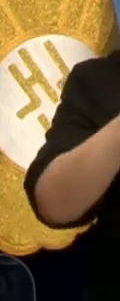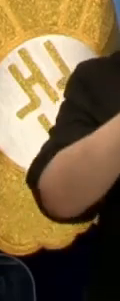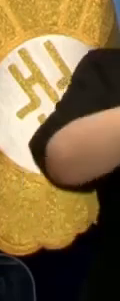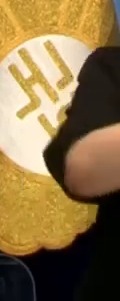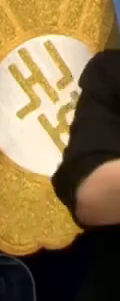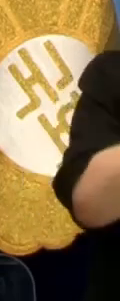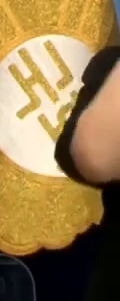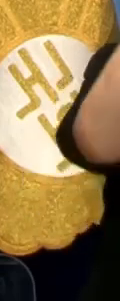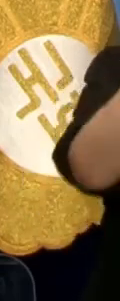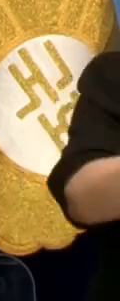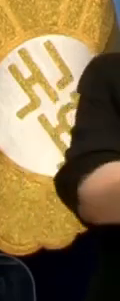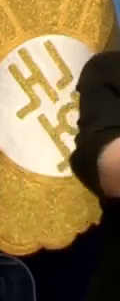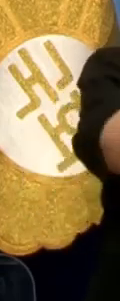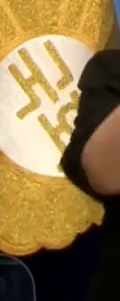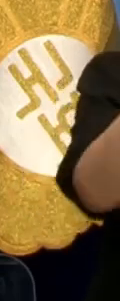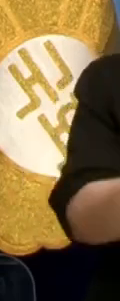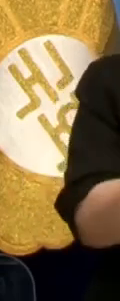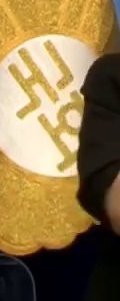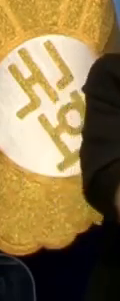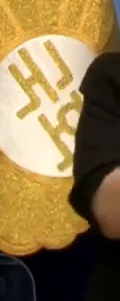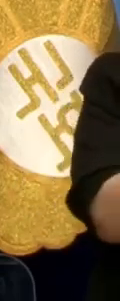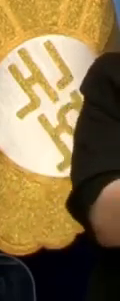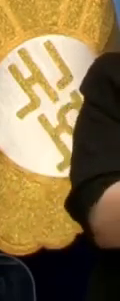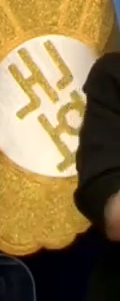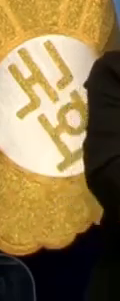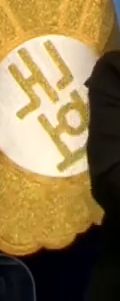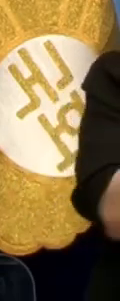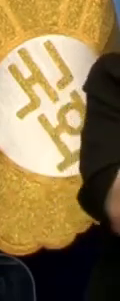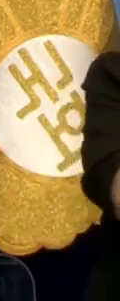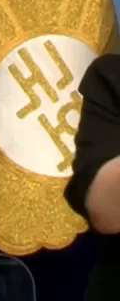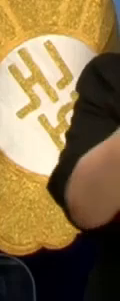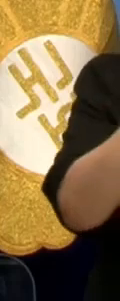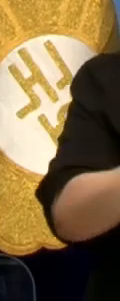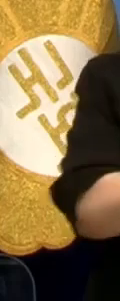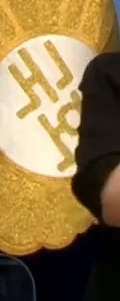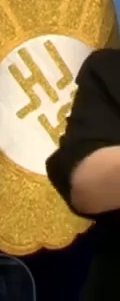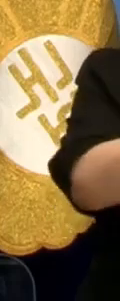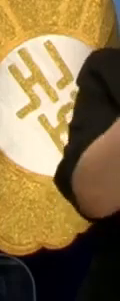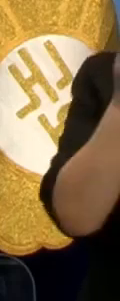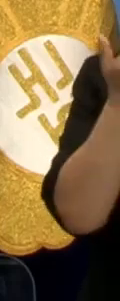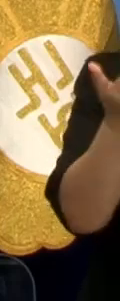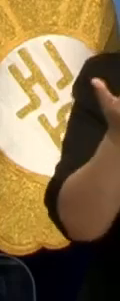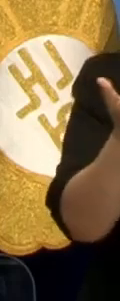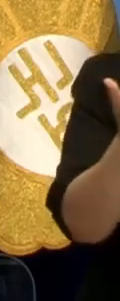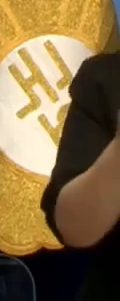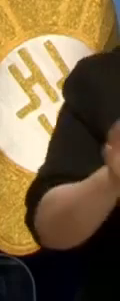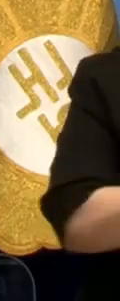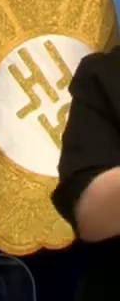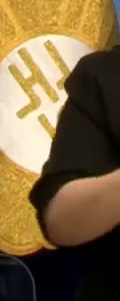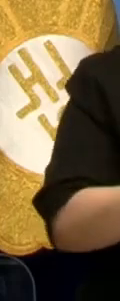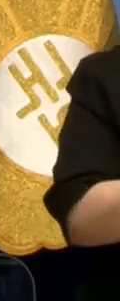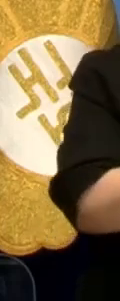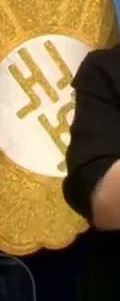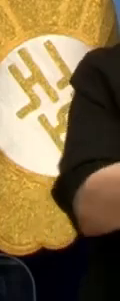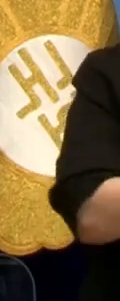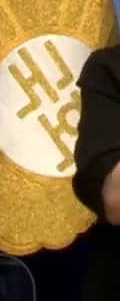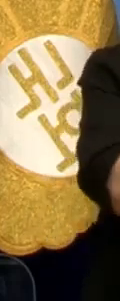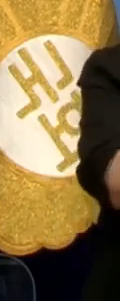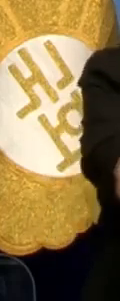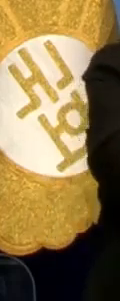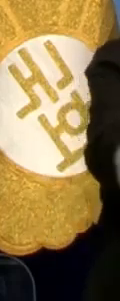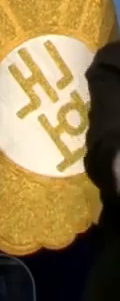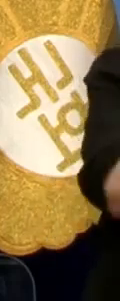극심해지는 미래사회에 국민을 살리고 나라 경제를 살리고 시장 경제를 살리는 가장